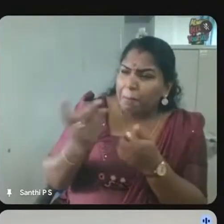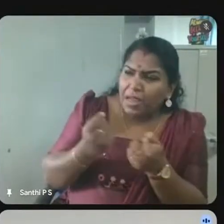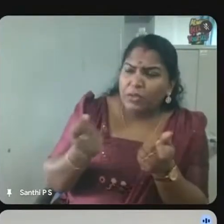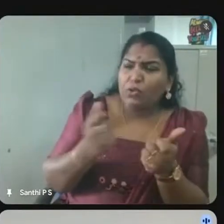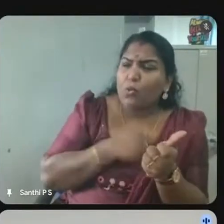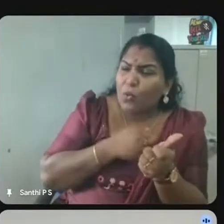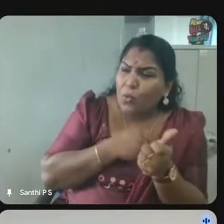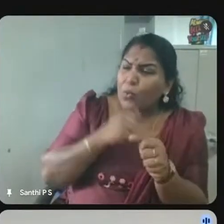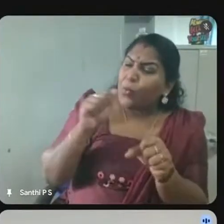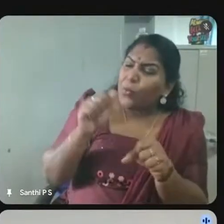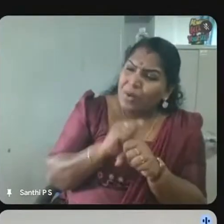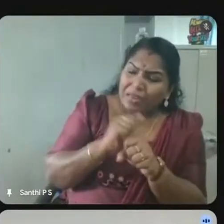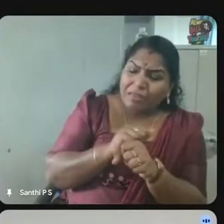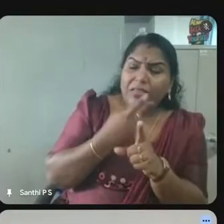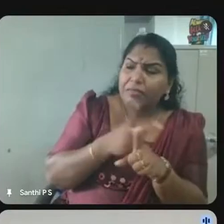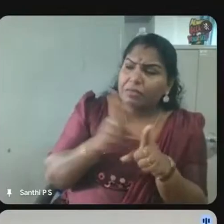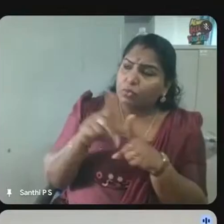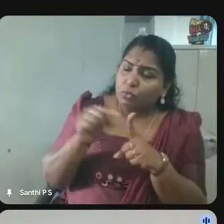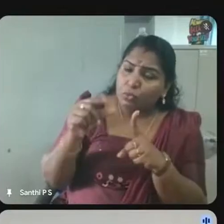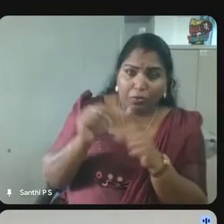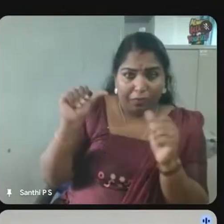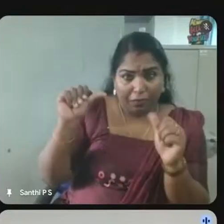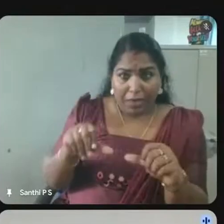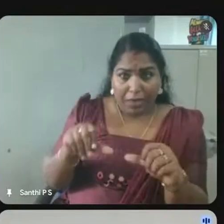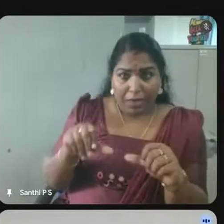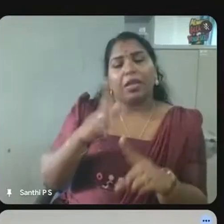കാര്യങ്ങൾ ചെയ്യാൻ പറ്റാത്തൊരവസ്ഥ വരുന്നതിനെയാണ്